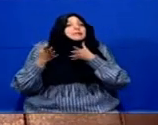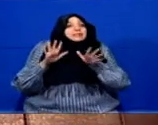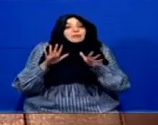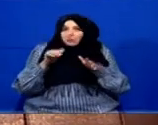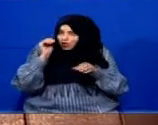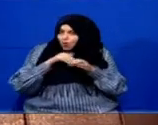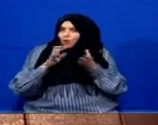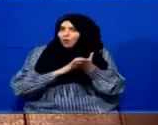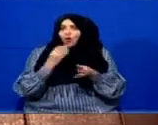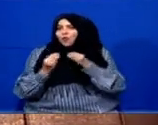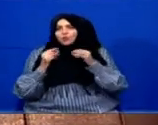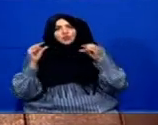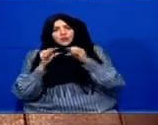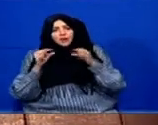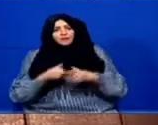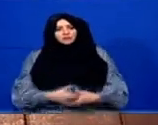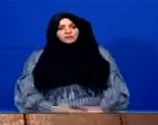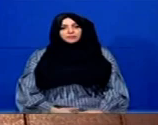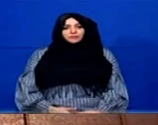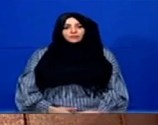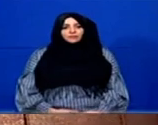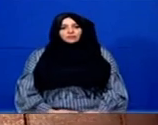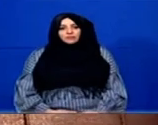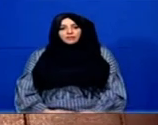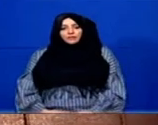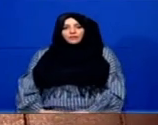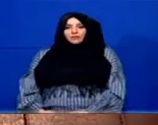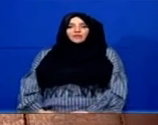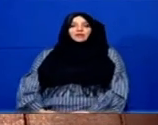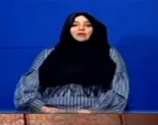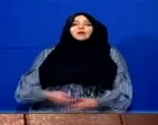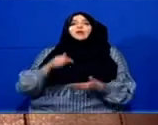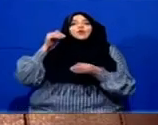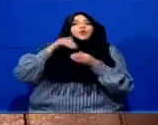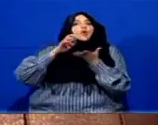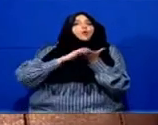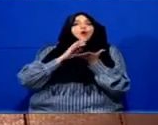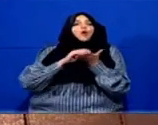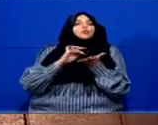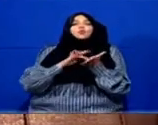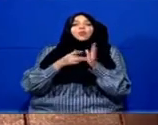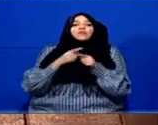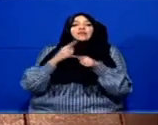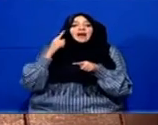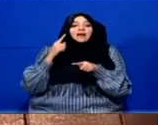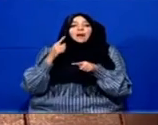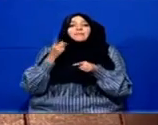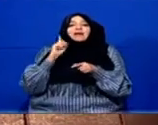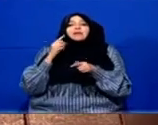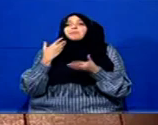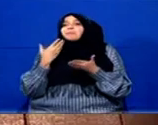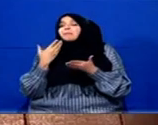وفي السنه في القاء القران كله قطعين ثبوتا حيث ثبوت ولكن من حيث الدلاله